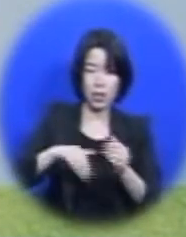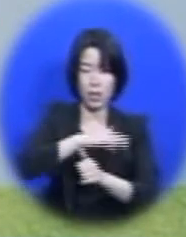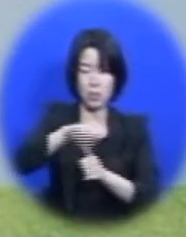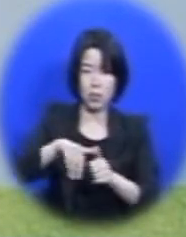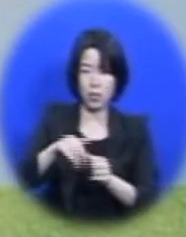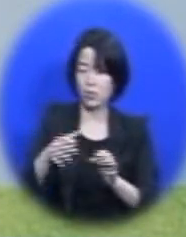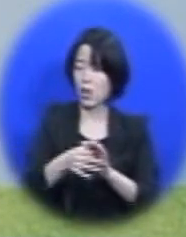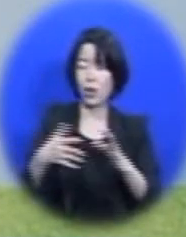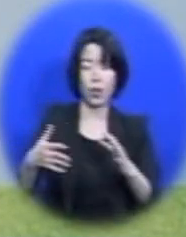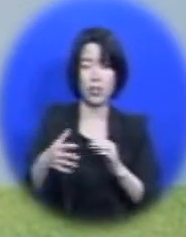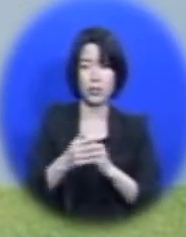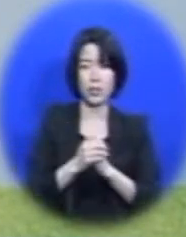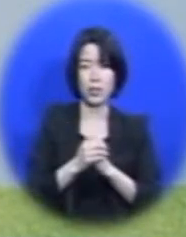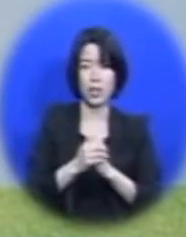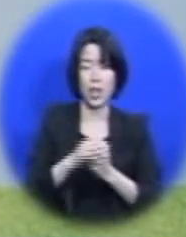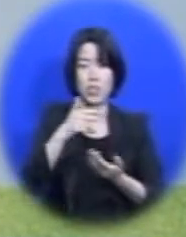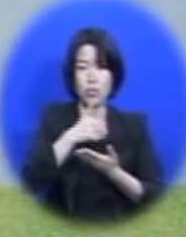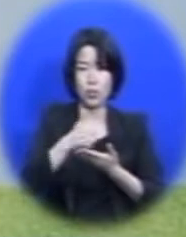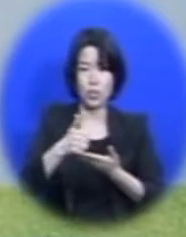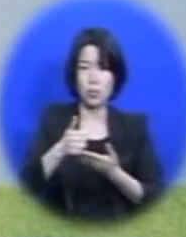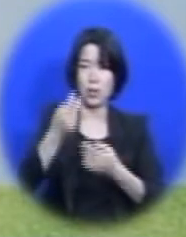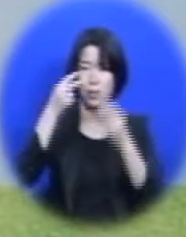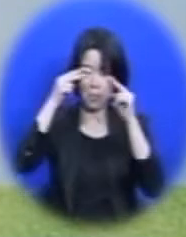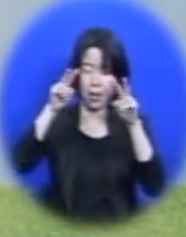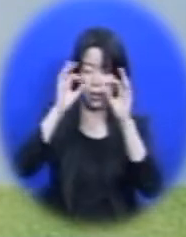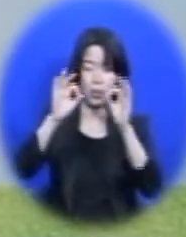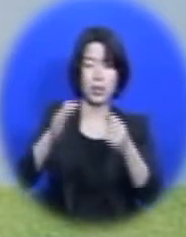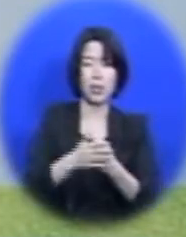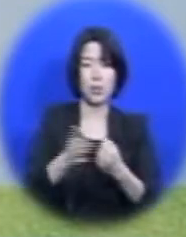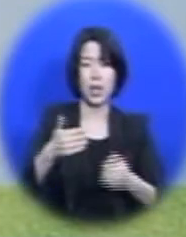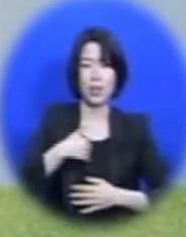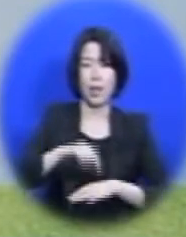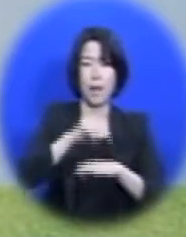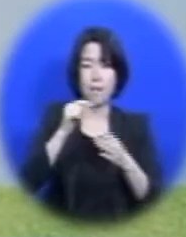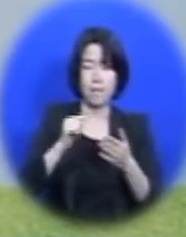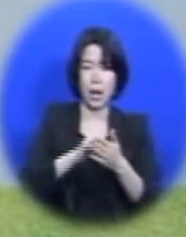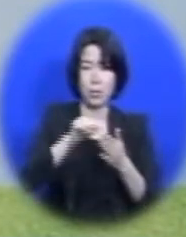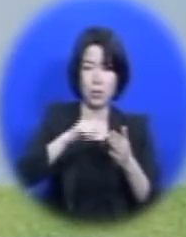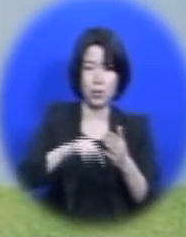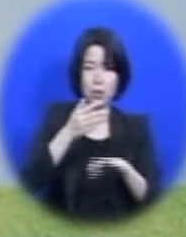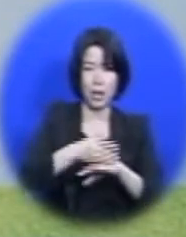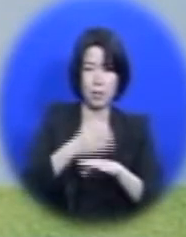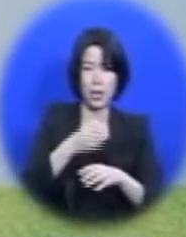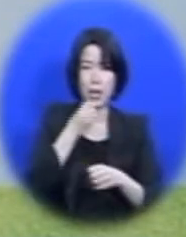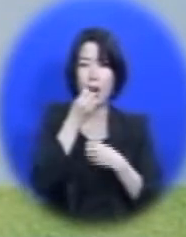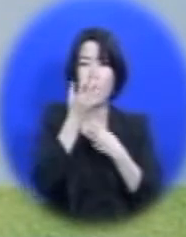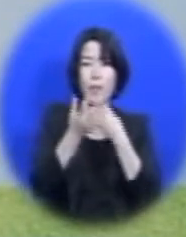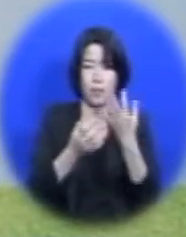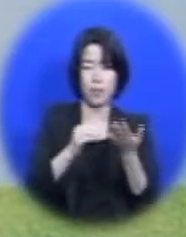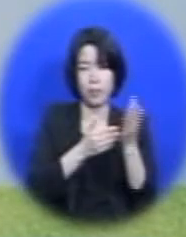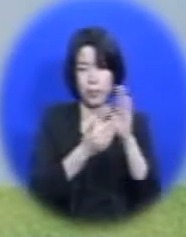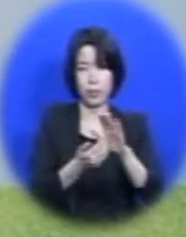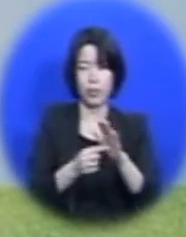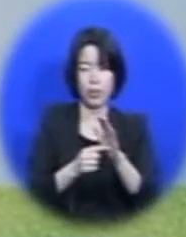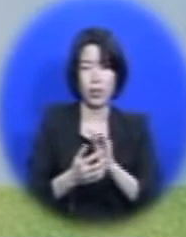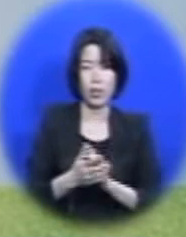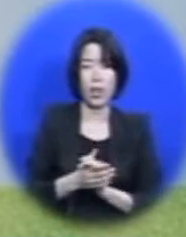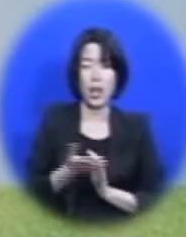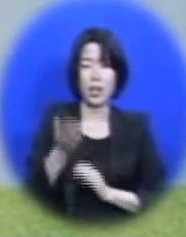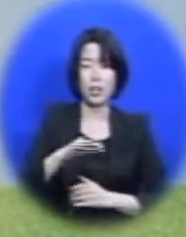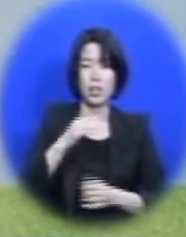상관없어요. 주님을 바라보기 때문에 내 마음에서 감사가 나옵니다. 그러나